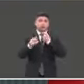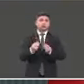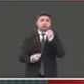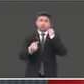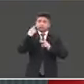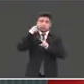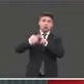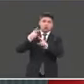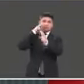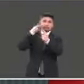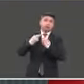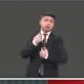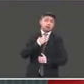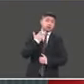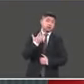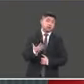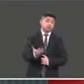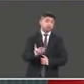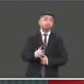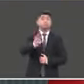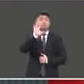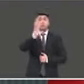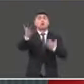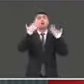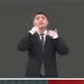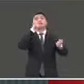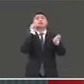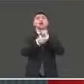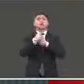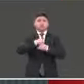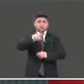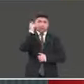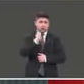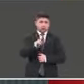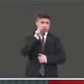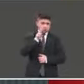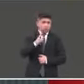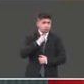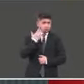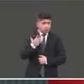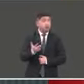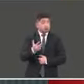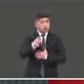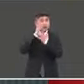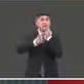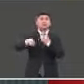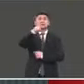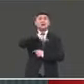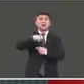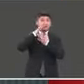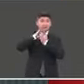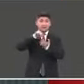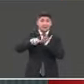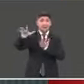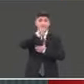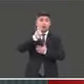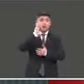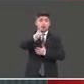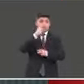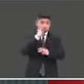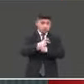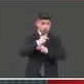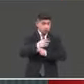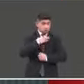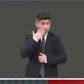örneğidir bir Madem iklim değişikliği bir gerçektir ve insanlığın geleceğini tehdit etmektedir